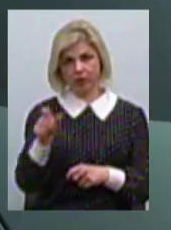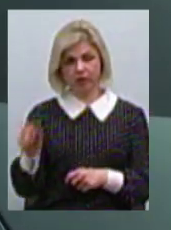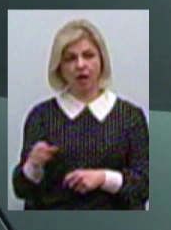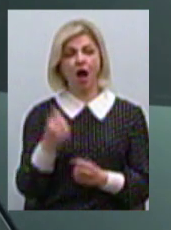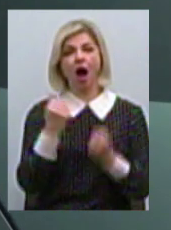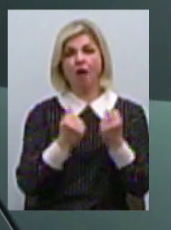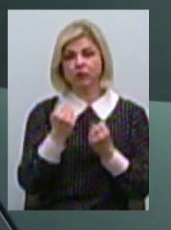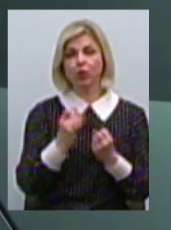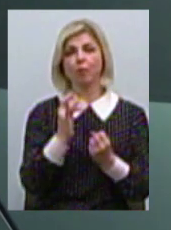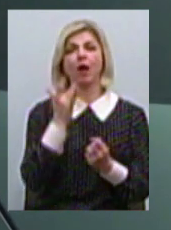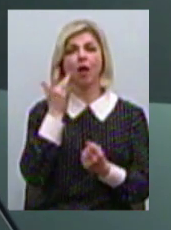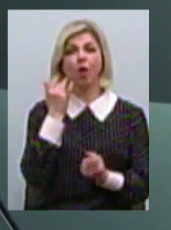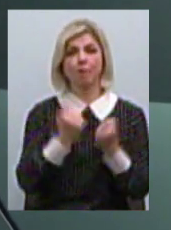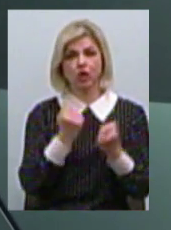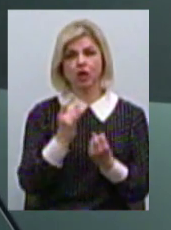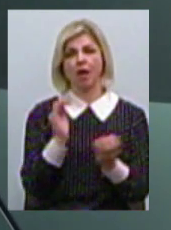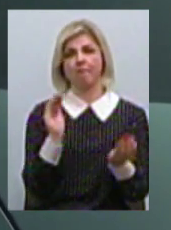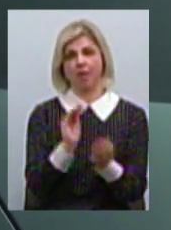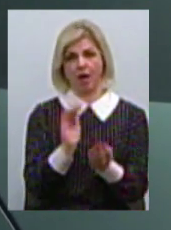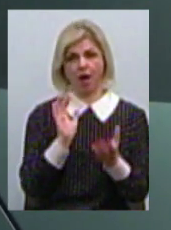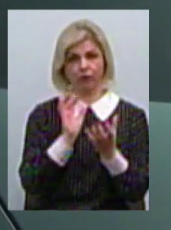та легкового автомобілю.